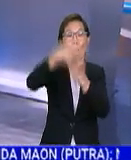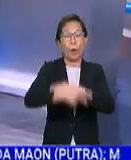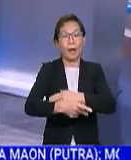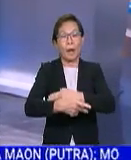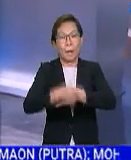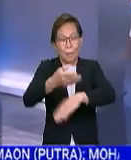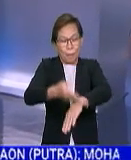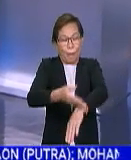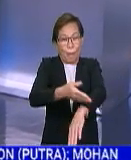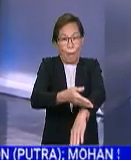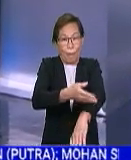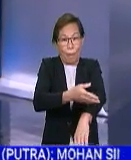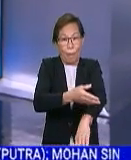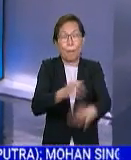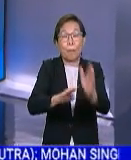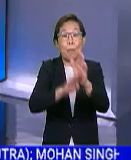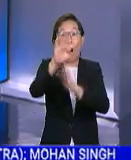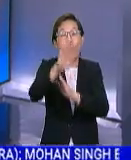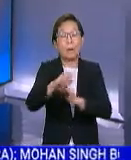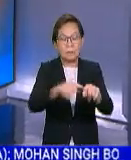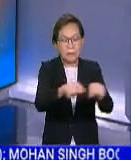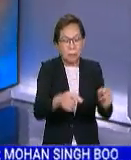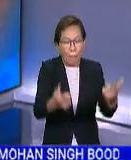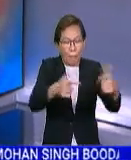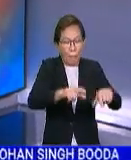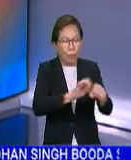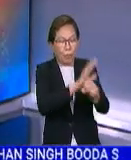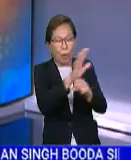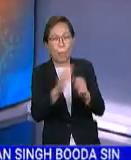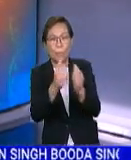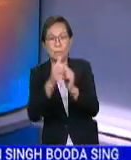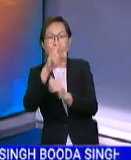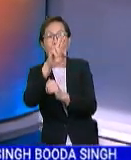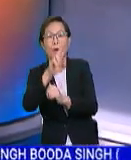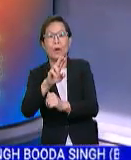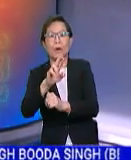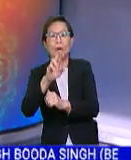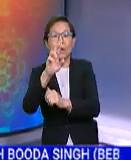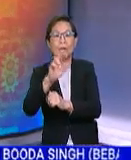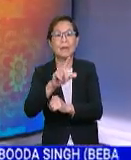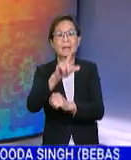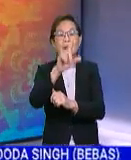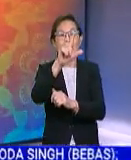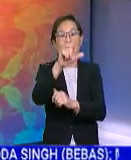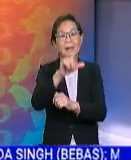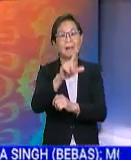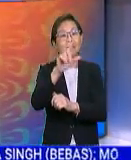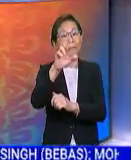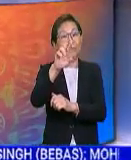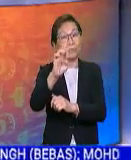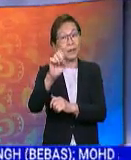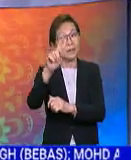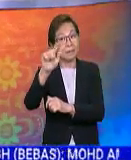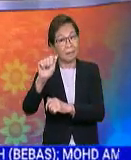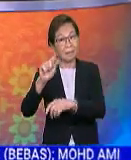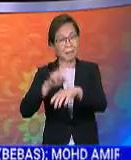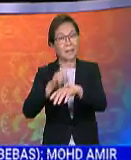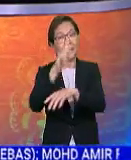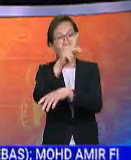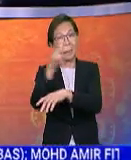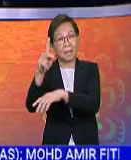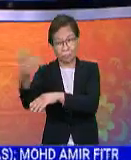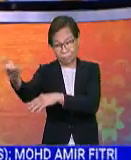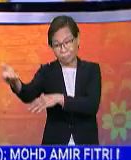terjejas pandemik covid-19 lapan lanjut kita bersama Rita Malik di kota kinabalo silakan